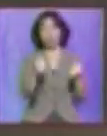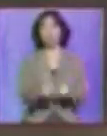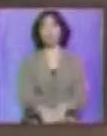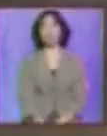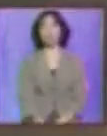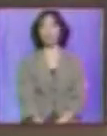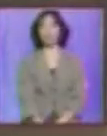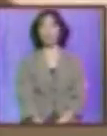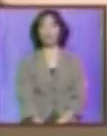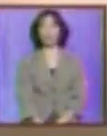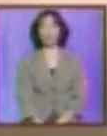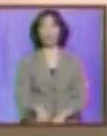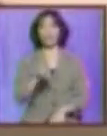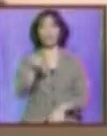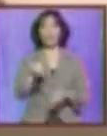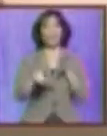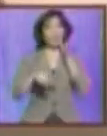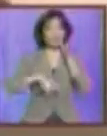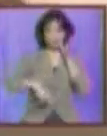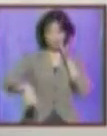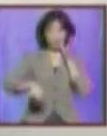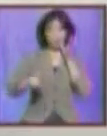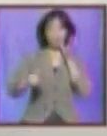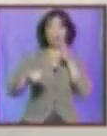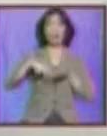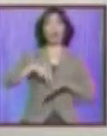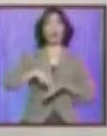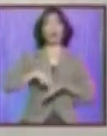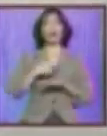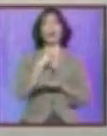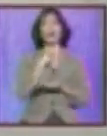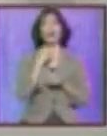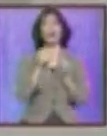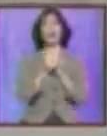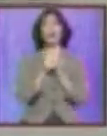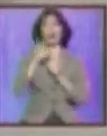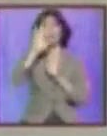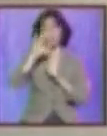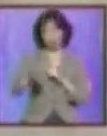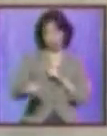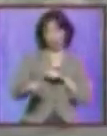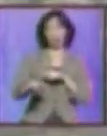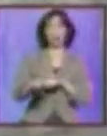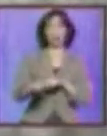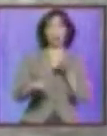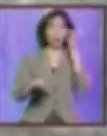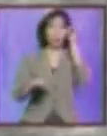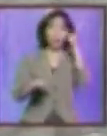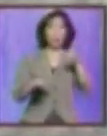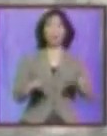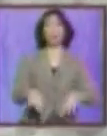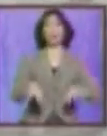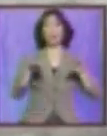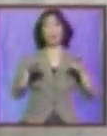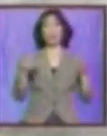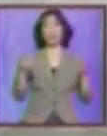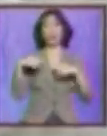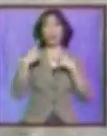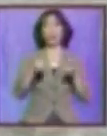Ang buntis na ito na stranded sa baha kasama ang isa pa niyang anak. Ito na raw ang pinakamalalang pagbaha sa Taiwan mula